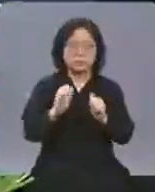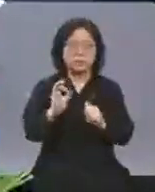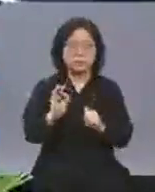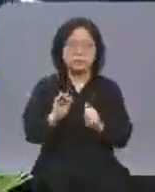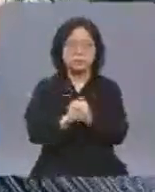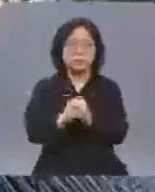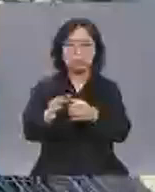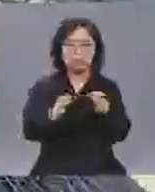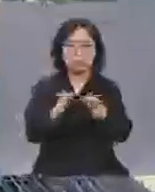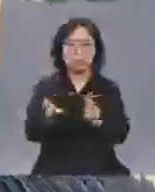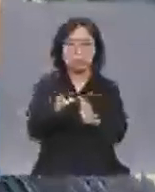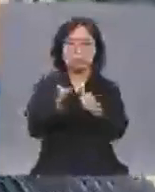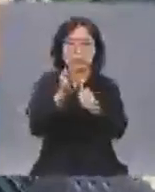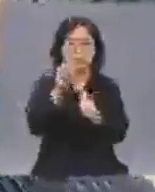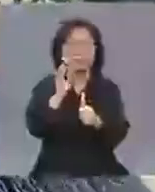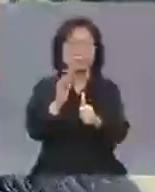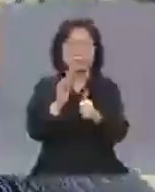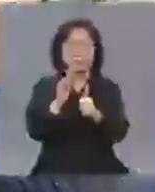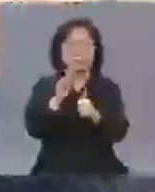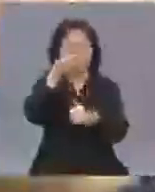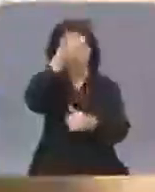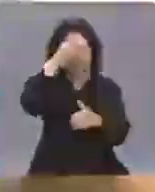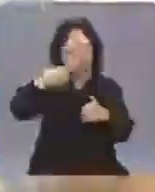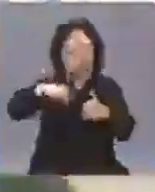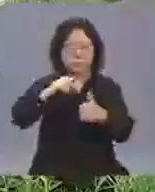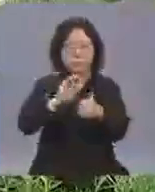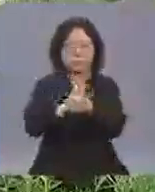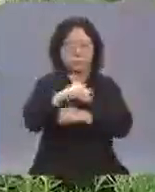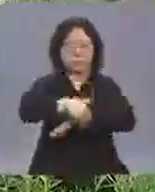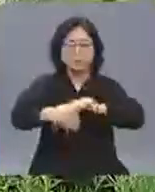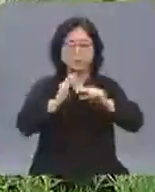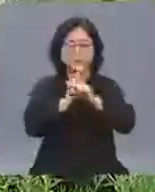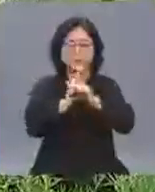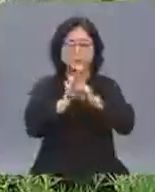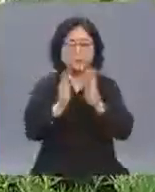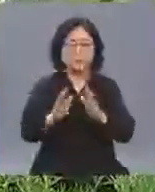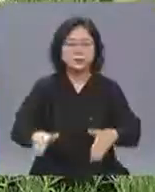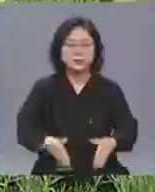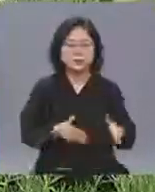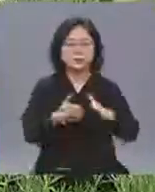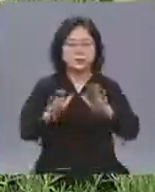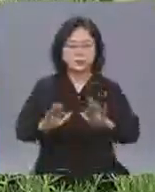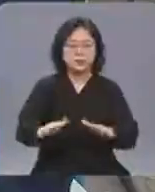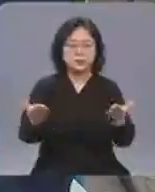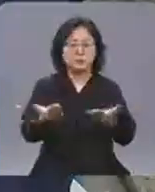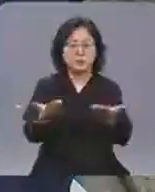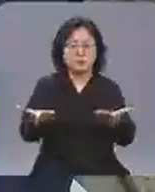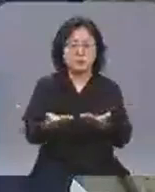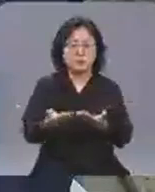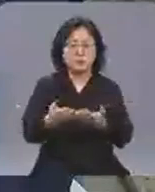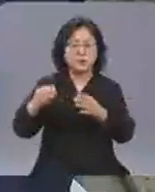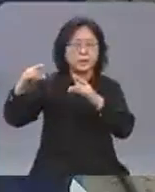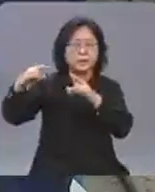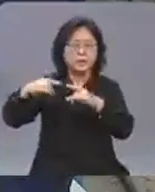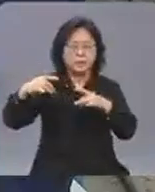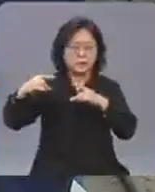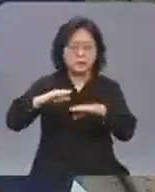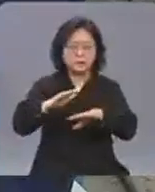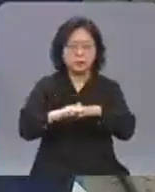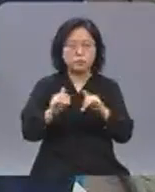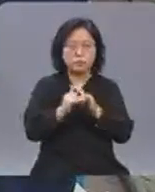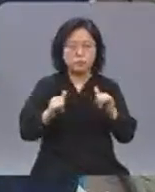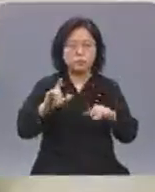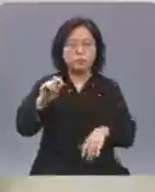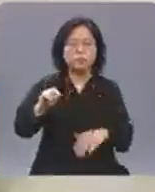후계 농업경영인 육성작은 영농기술교육 등을 지원합니다 전남도는 이번 사업을 스마트 청년농업인